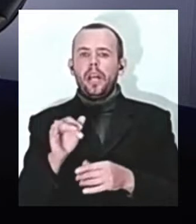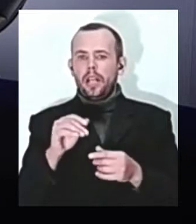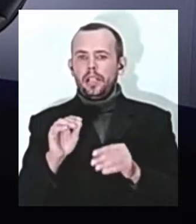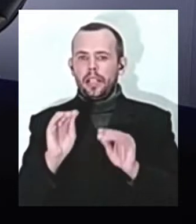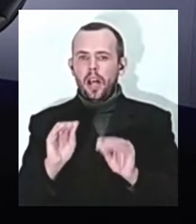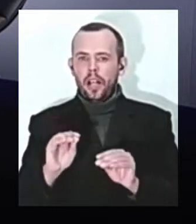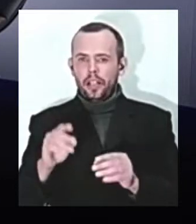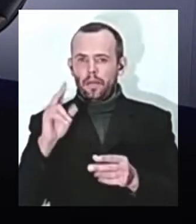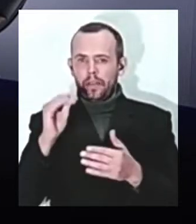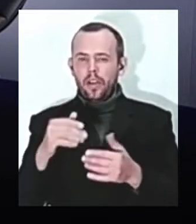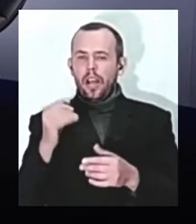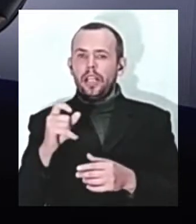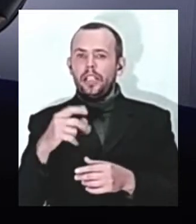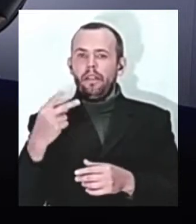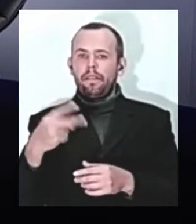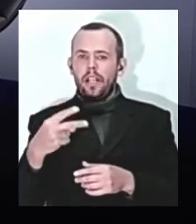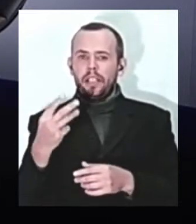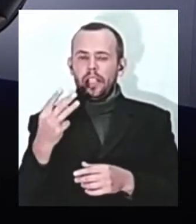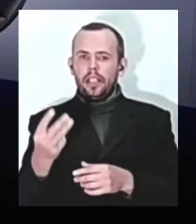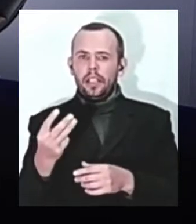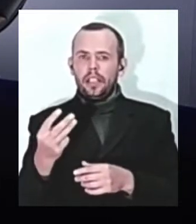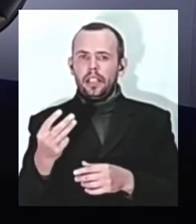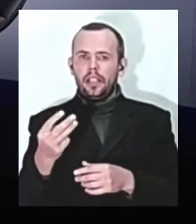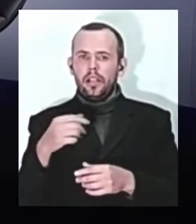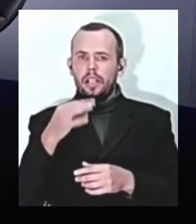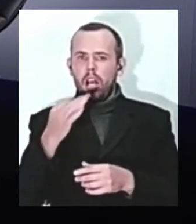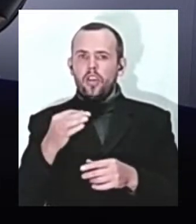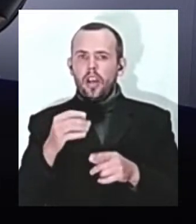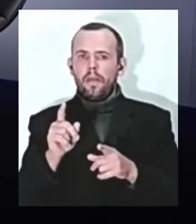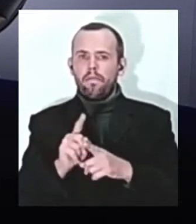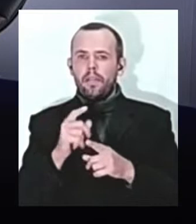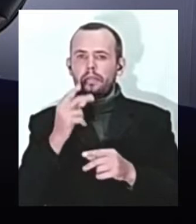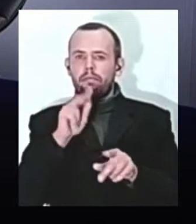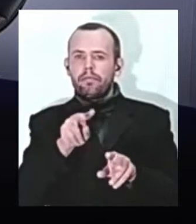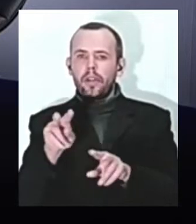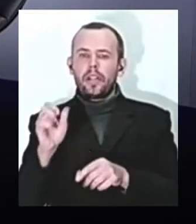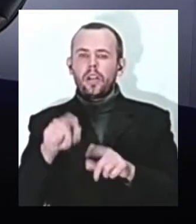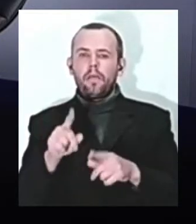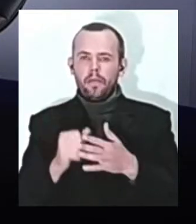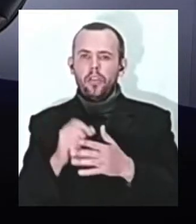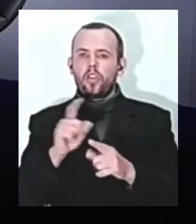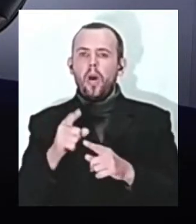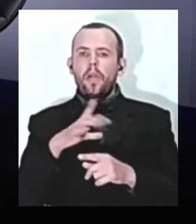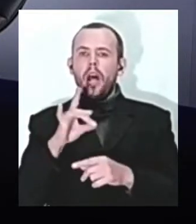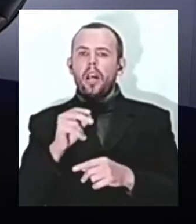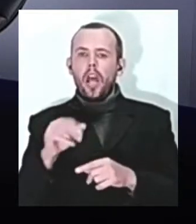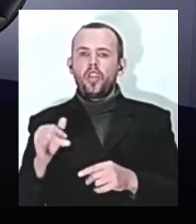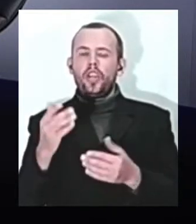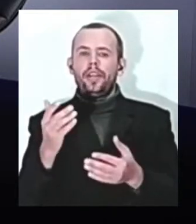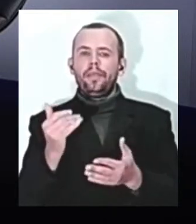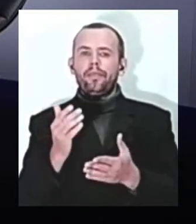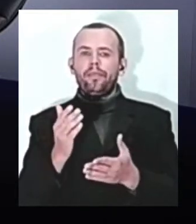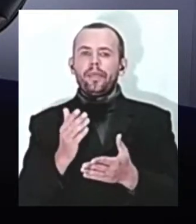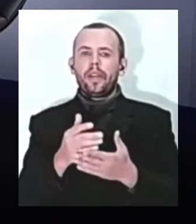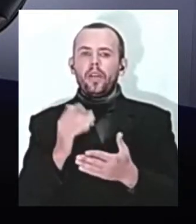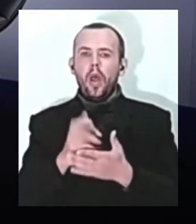23, ми, скажімо так, базувалися на тому, щоб це були речі, які є базовими.